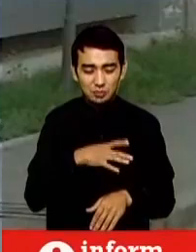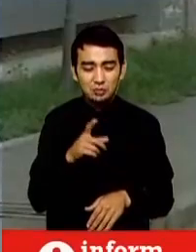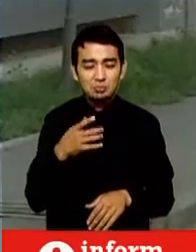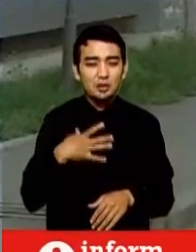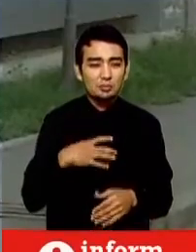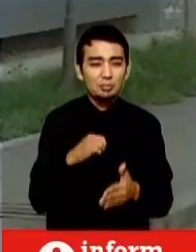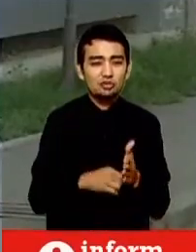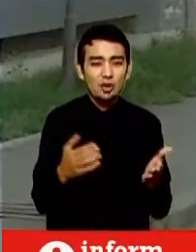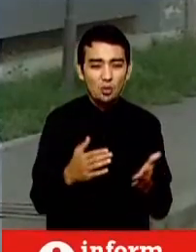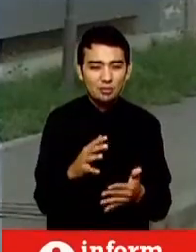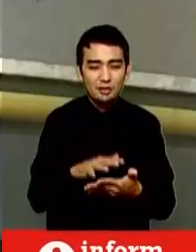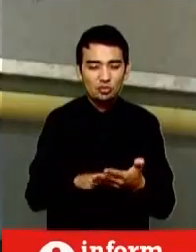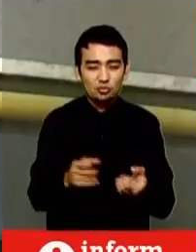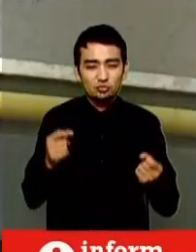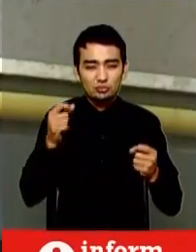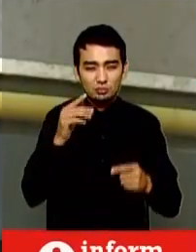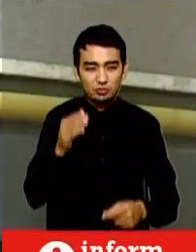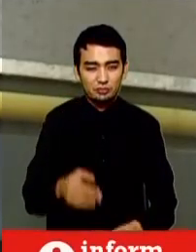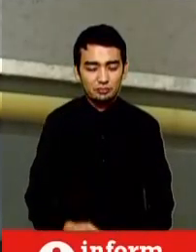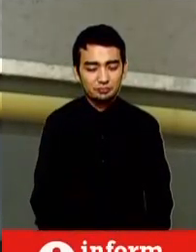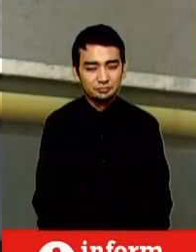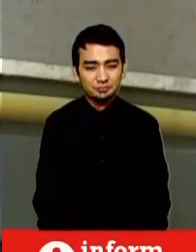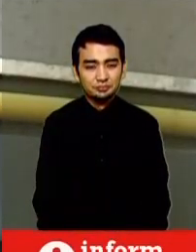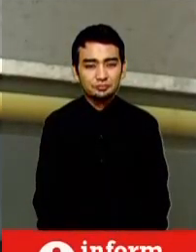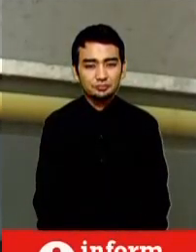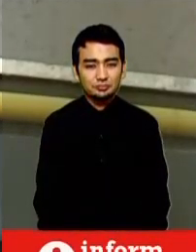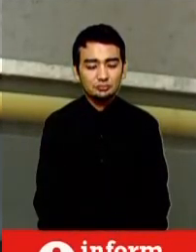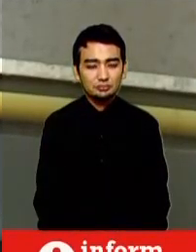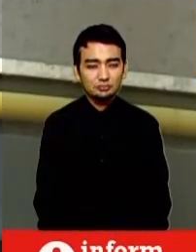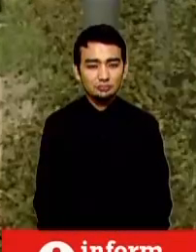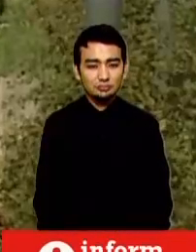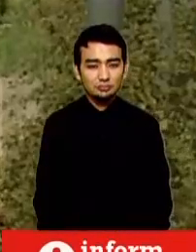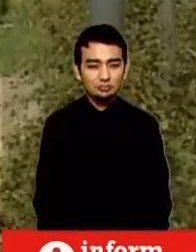болғаны енді алдағы уақытта белгілі болмақ. Бауыржан Жақсымбет, Думан Сүлеймен, Информбюро.